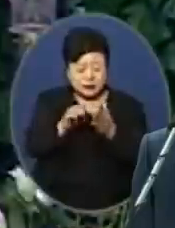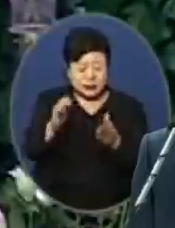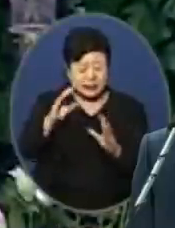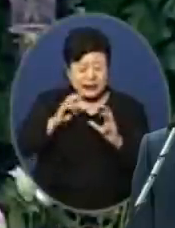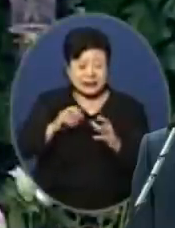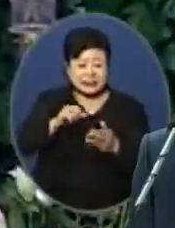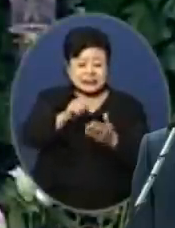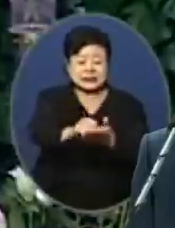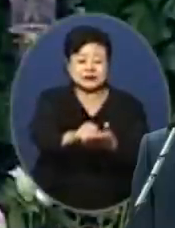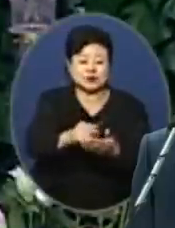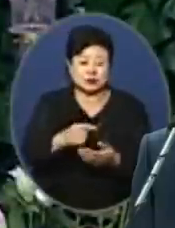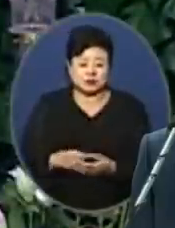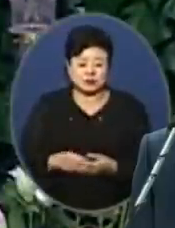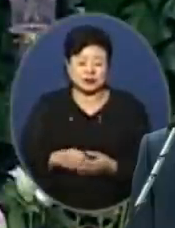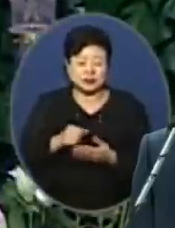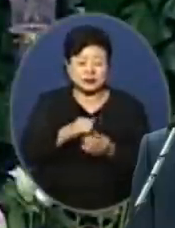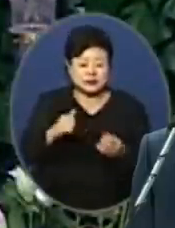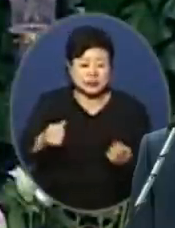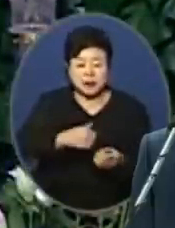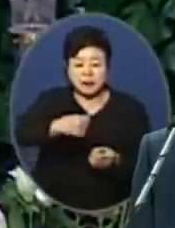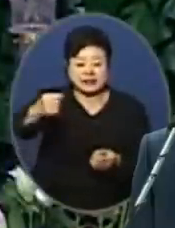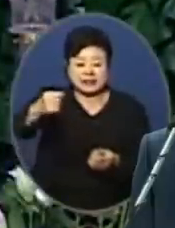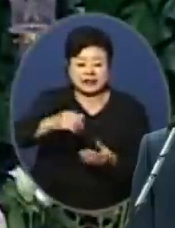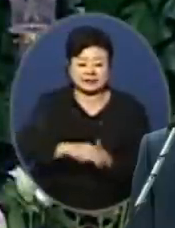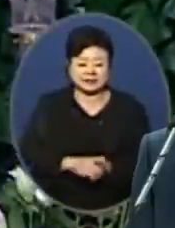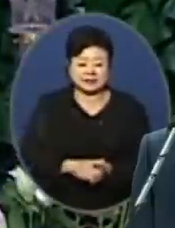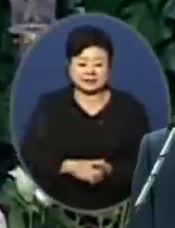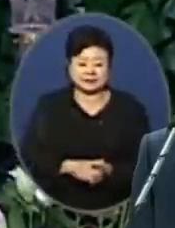천국은 침노를 당하느니 침노하는 자는 빼앗느니라.